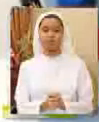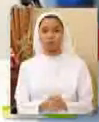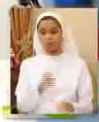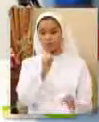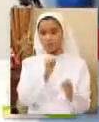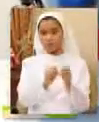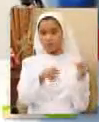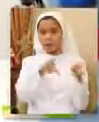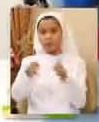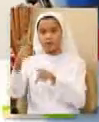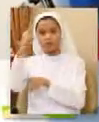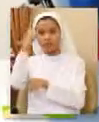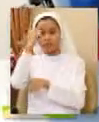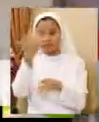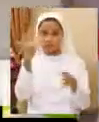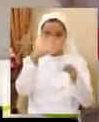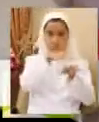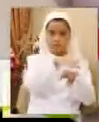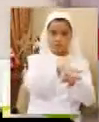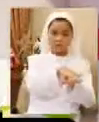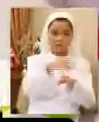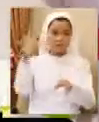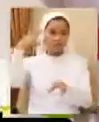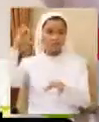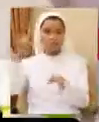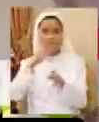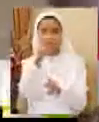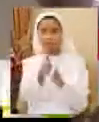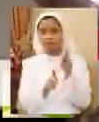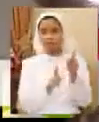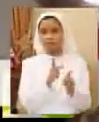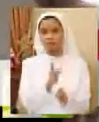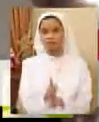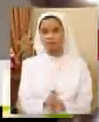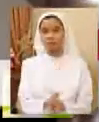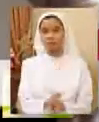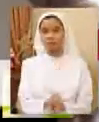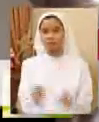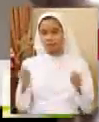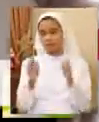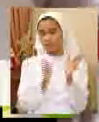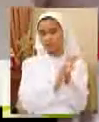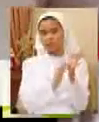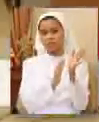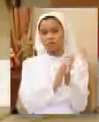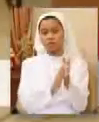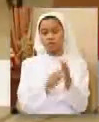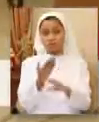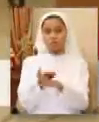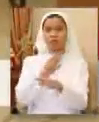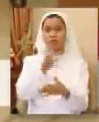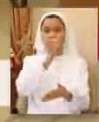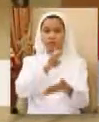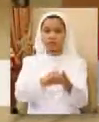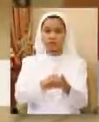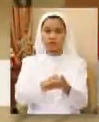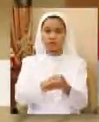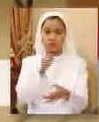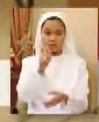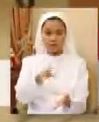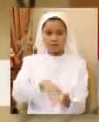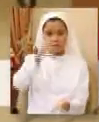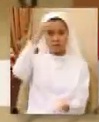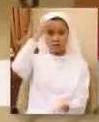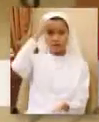Speech lab. Para preparation for mainstreaming, ini-enroll namin sila sa regular school. So, bago sila i-enroll doon, kailangan muna nilang